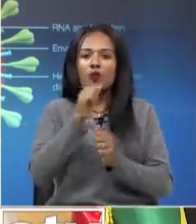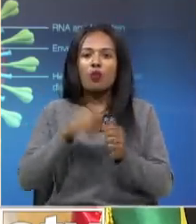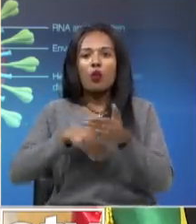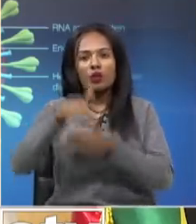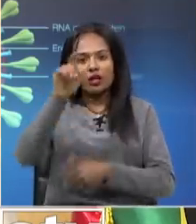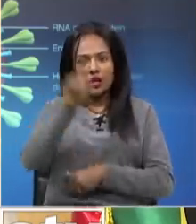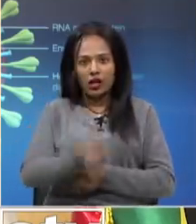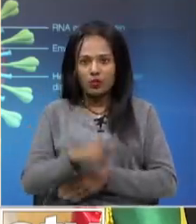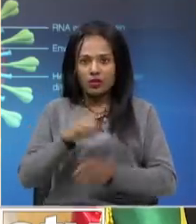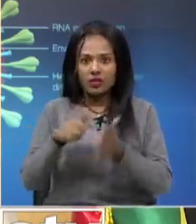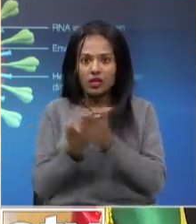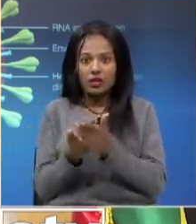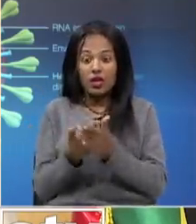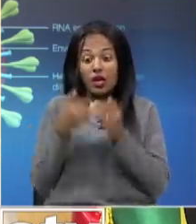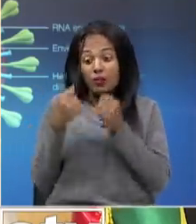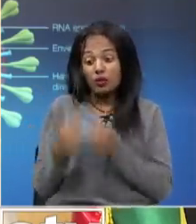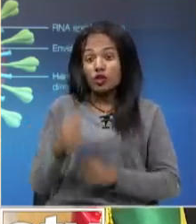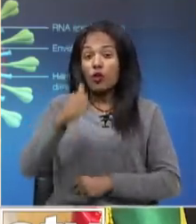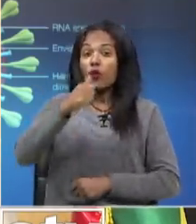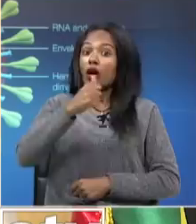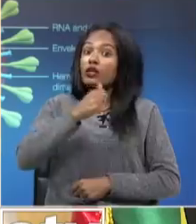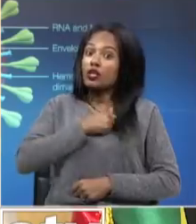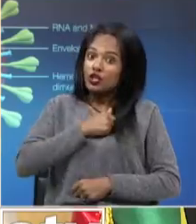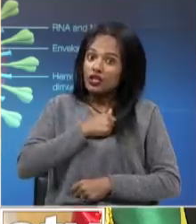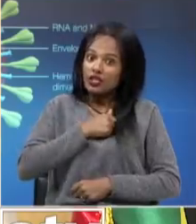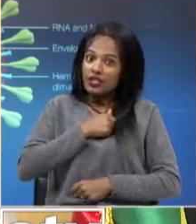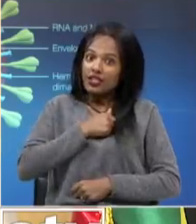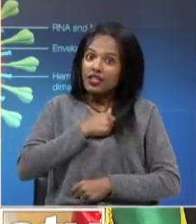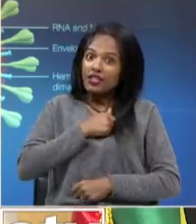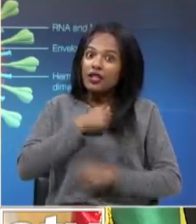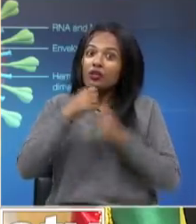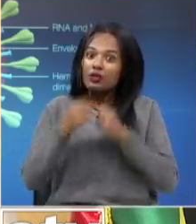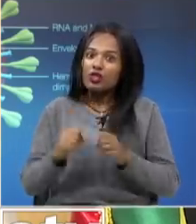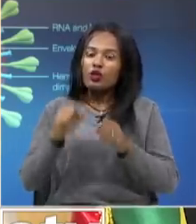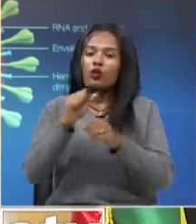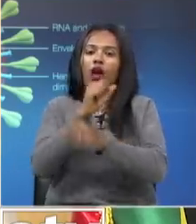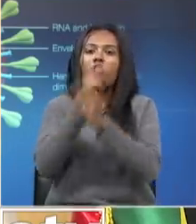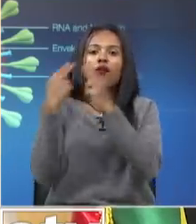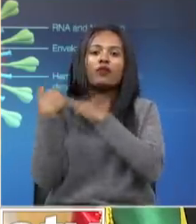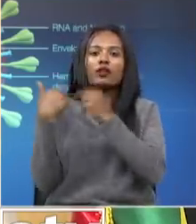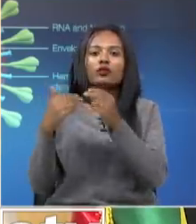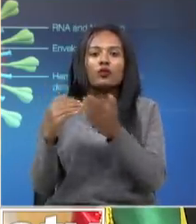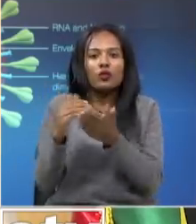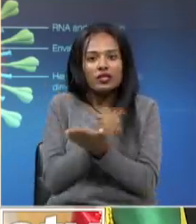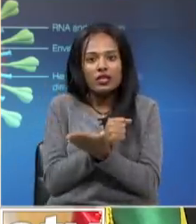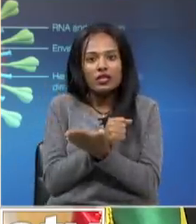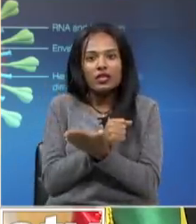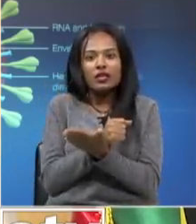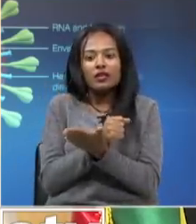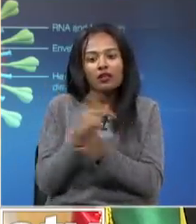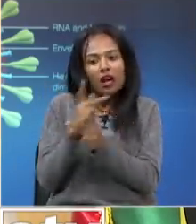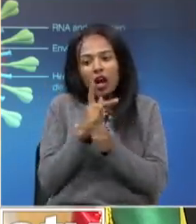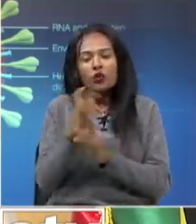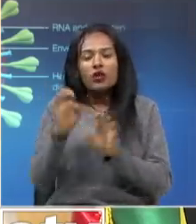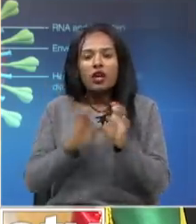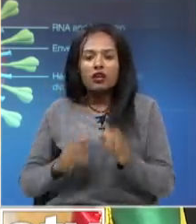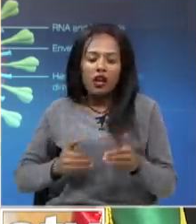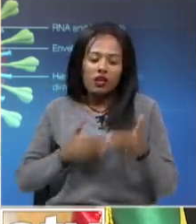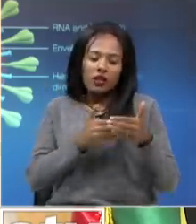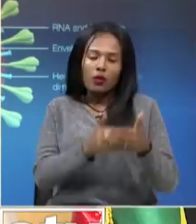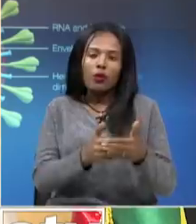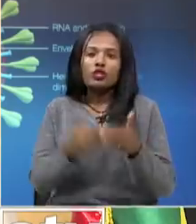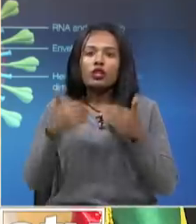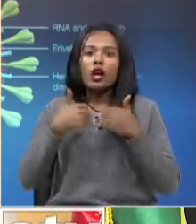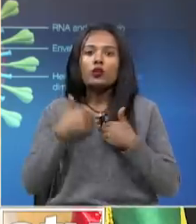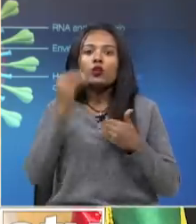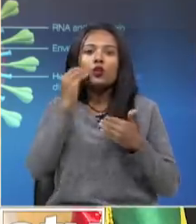ያለብን ስለዚህ የምንችለው ራሳችንን የምንችለውን ኃላፊነት ወስደን ጥበቃ ሁሉ እያደረግን በአጠገባችን በጉረቤታችን